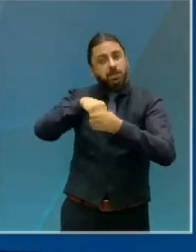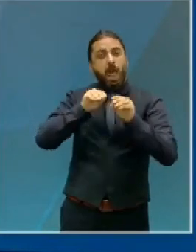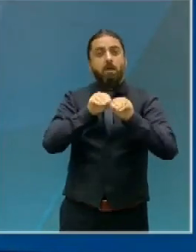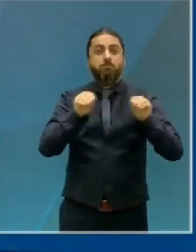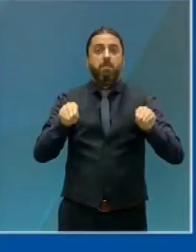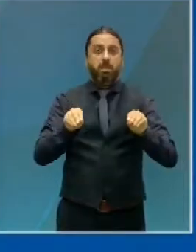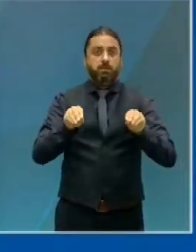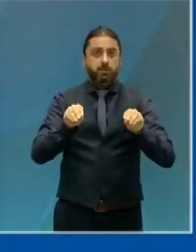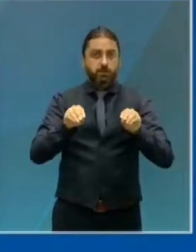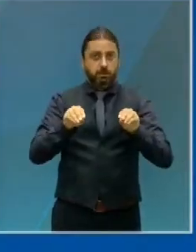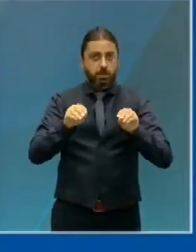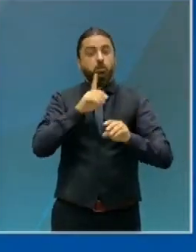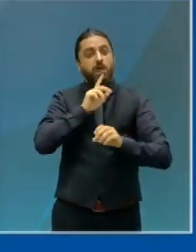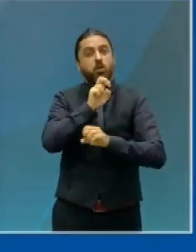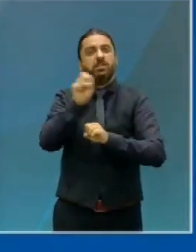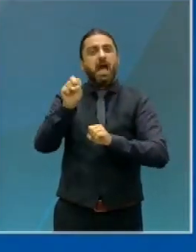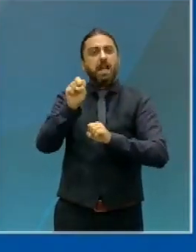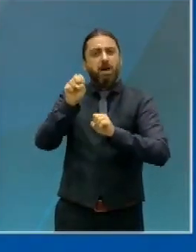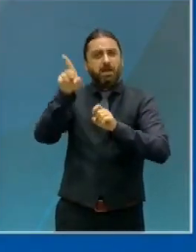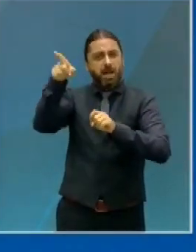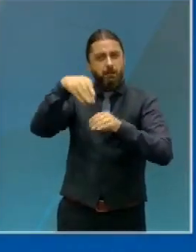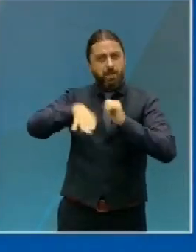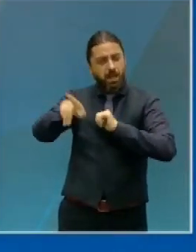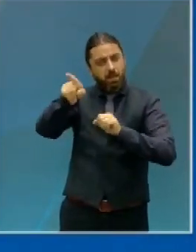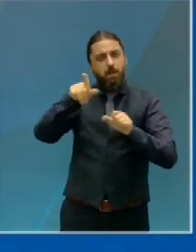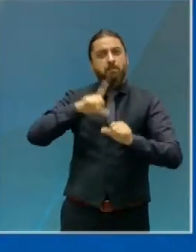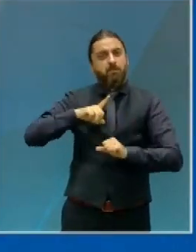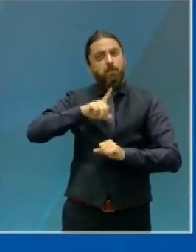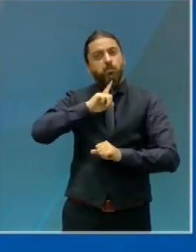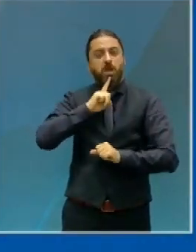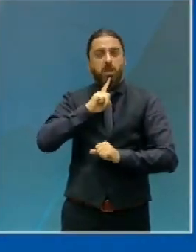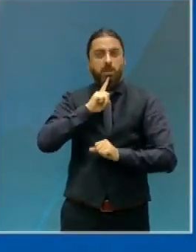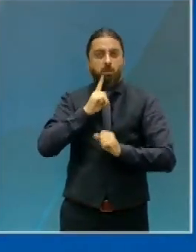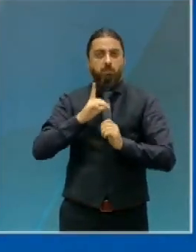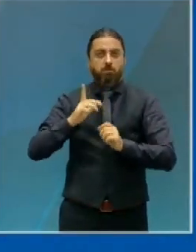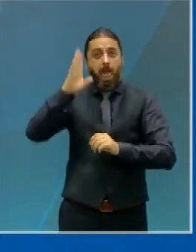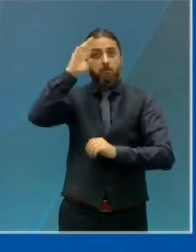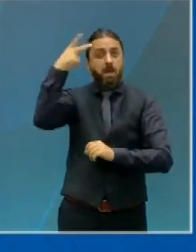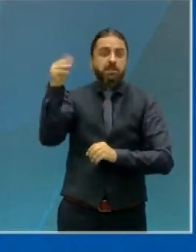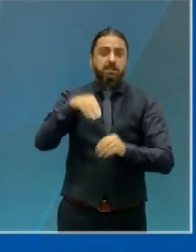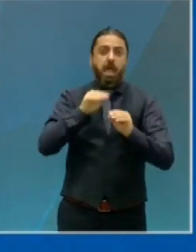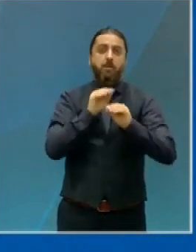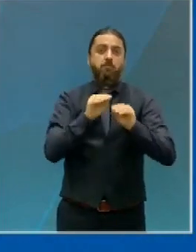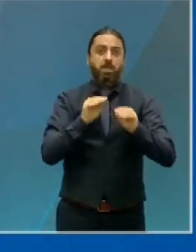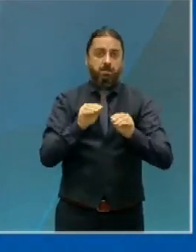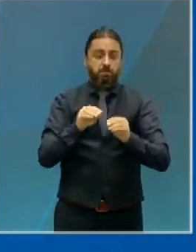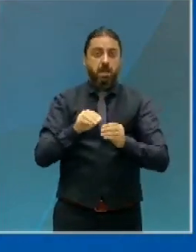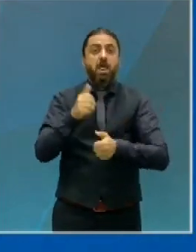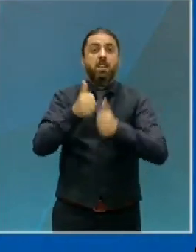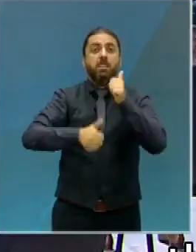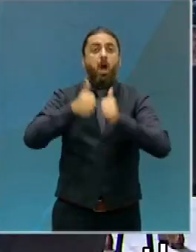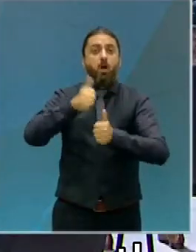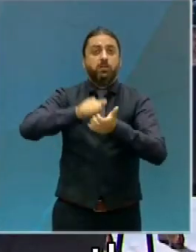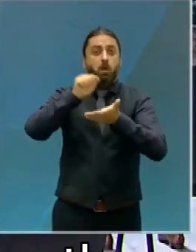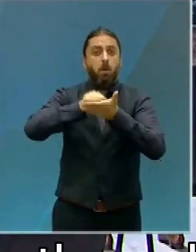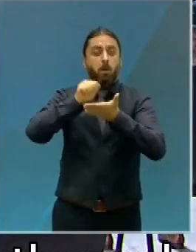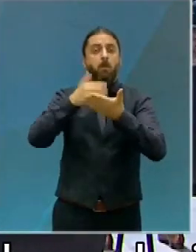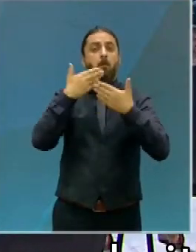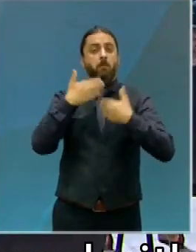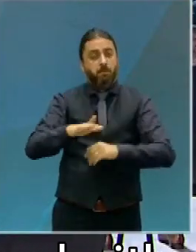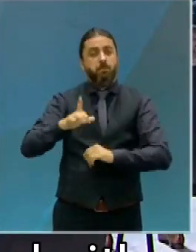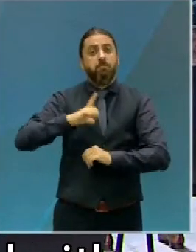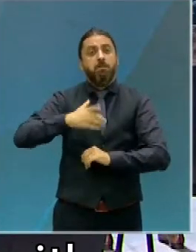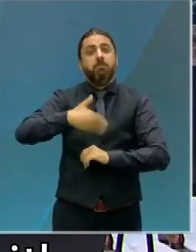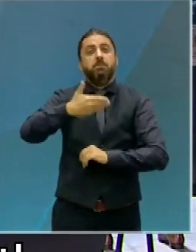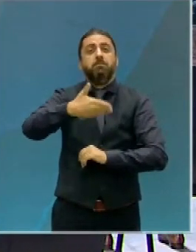στρατηγικός επενδυτής, διατηρώντας τις θέσεις εργασίας. Ολοκληρώθηκε η διαγωνιστική διαδικασία, έπεται το αμέσως